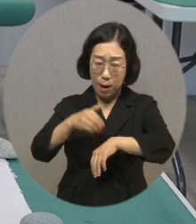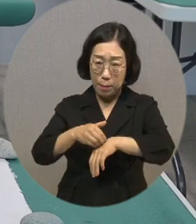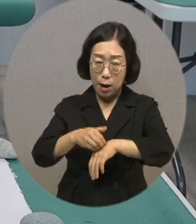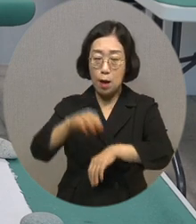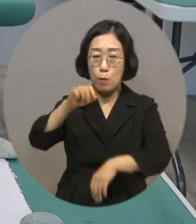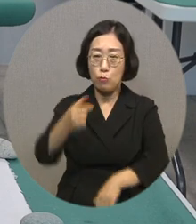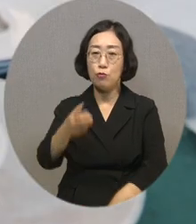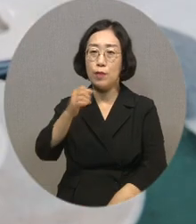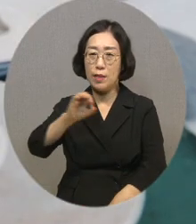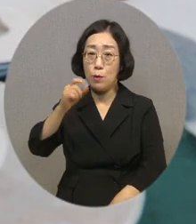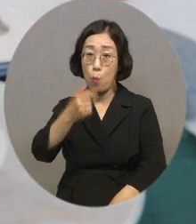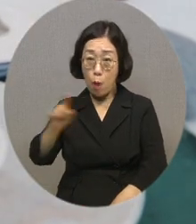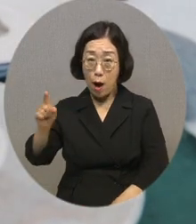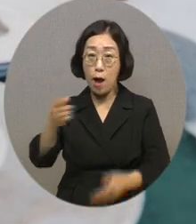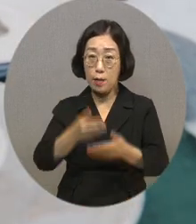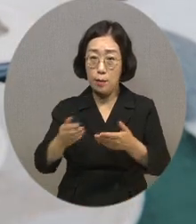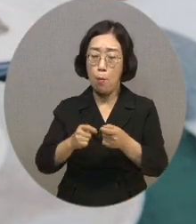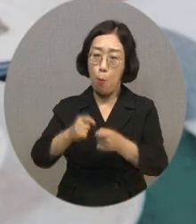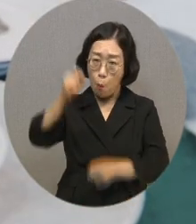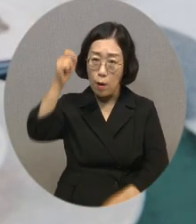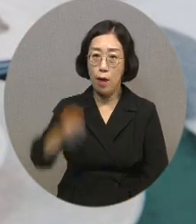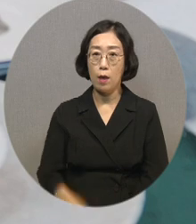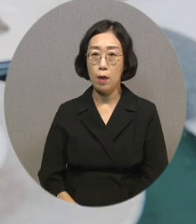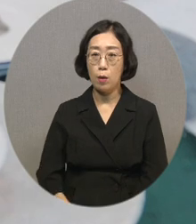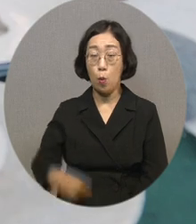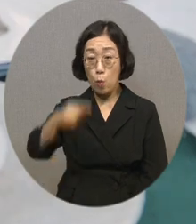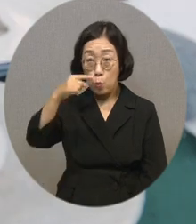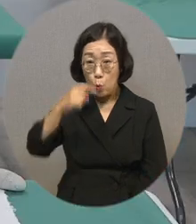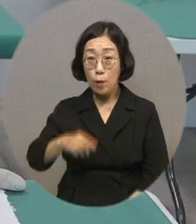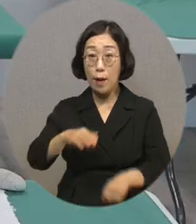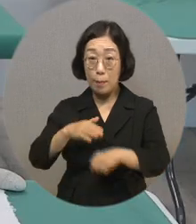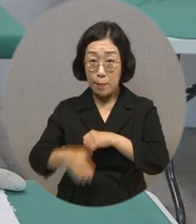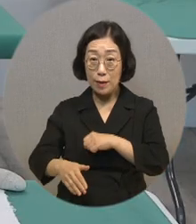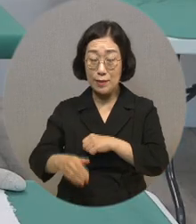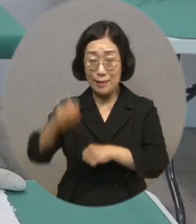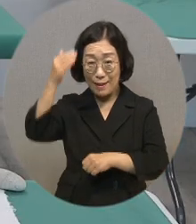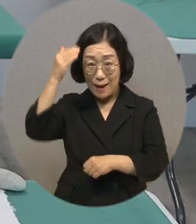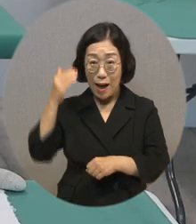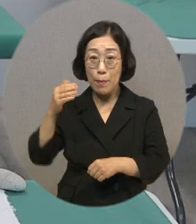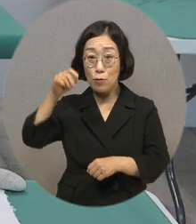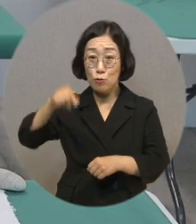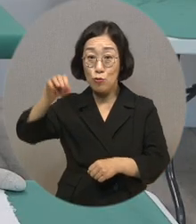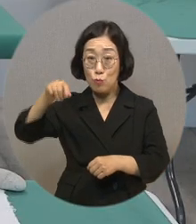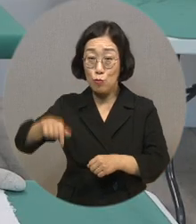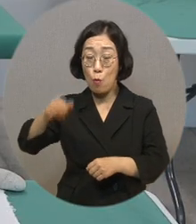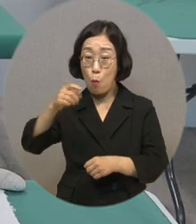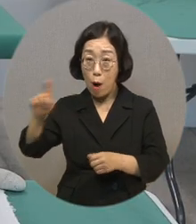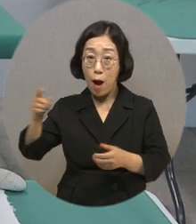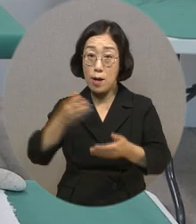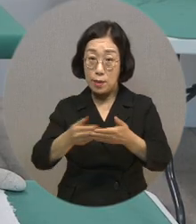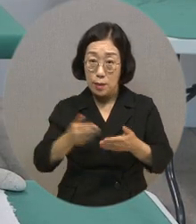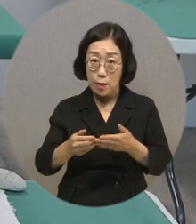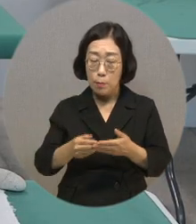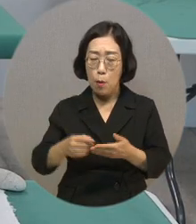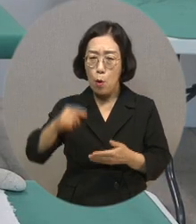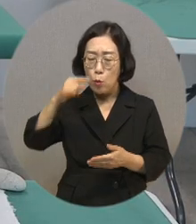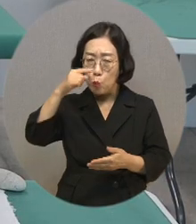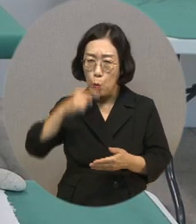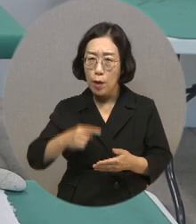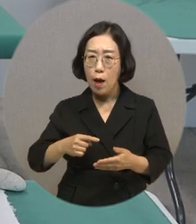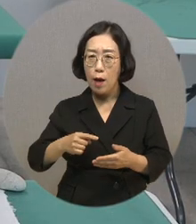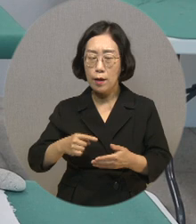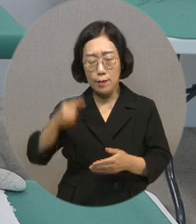그려왔고, 특히나 동양 수묵화를 그리다 보면 저절로 동양 사생에 대해 생각하게